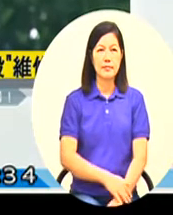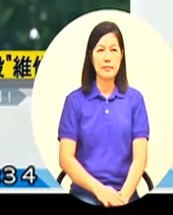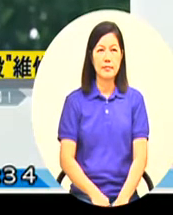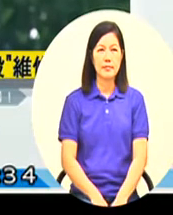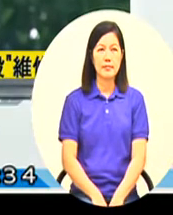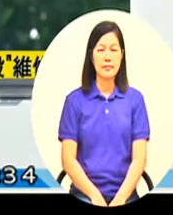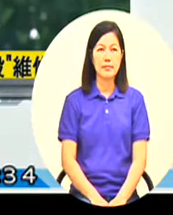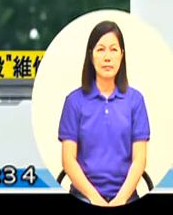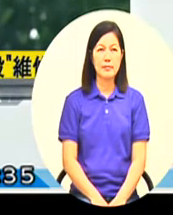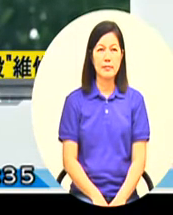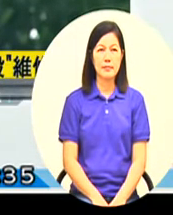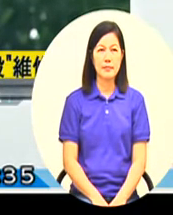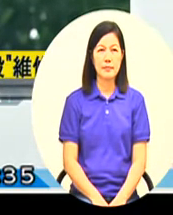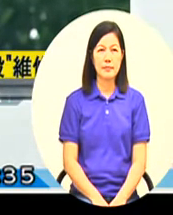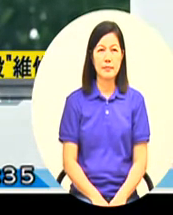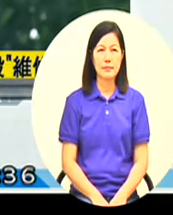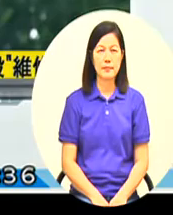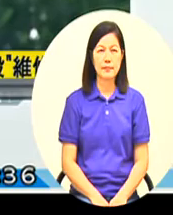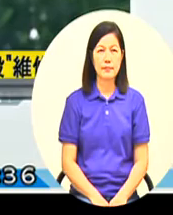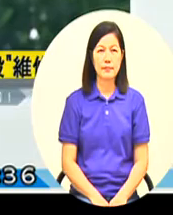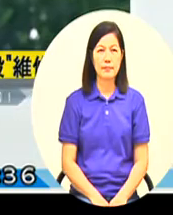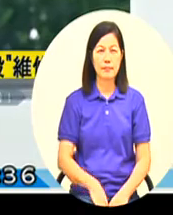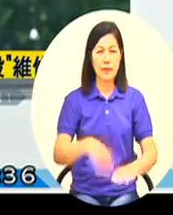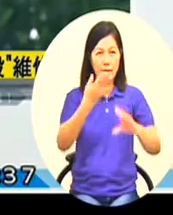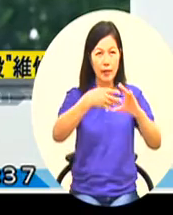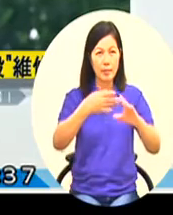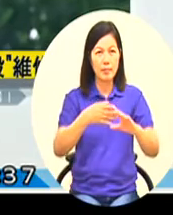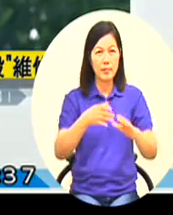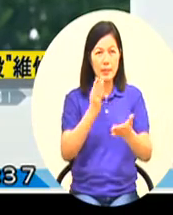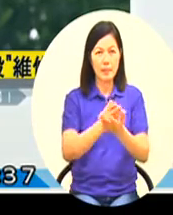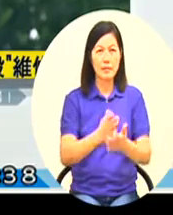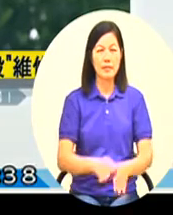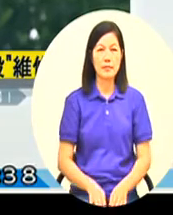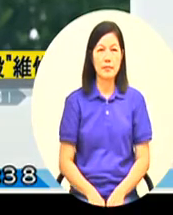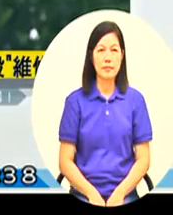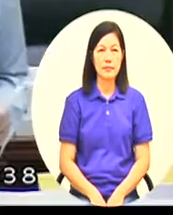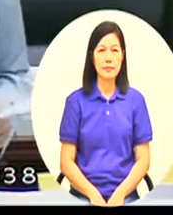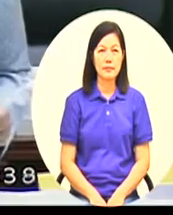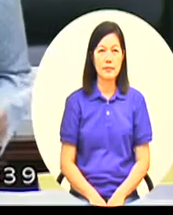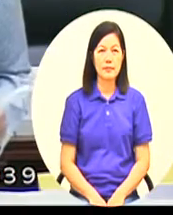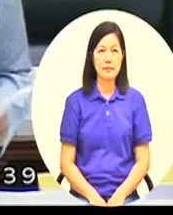好，不要紧，我们影片就先暂停了。